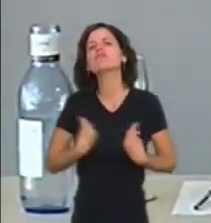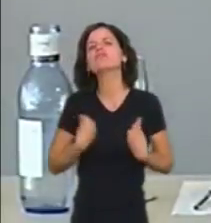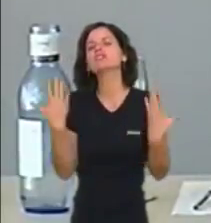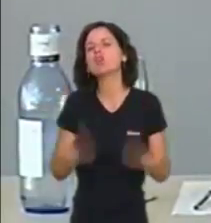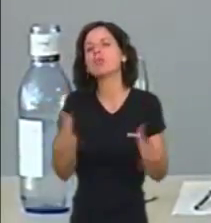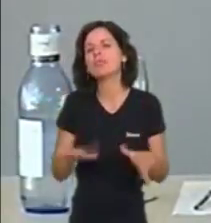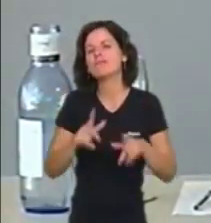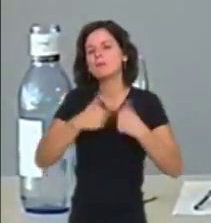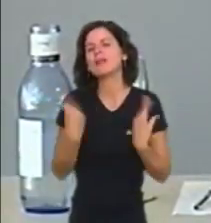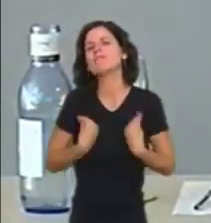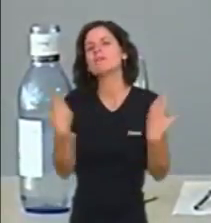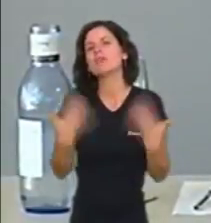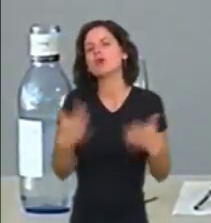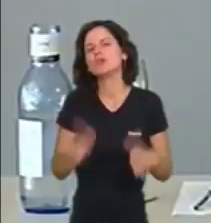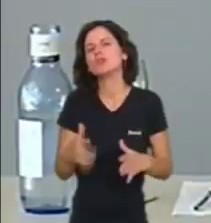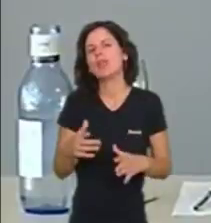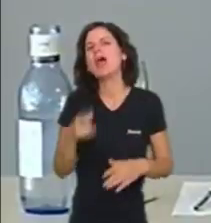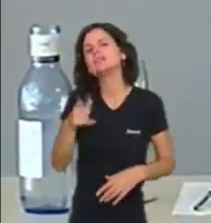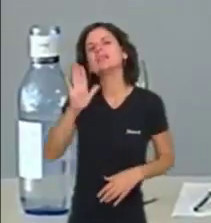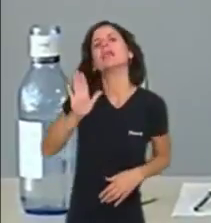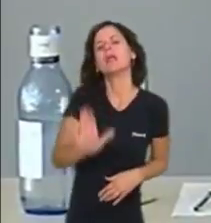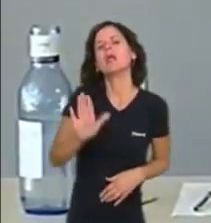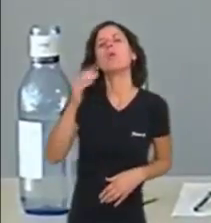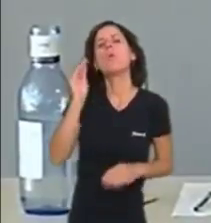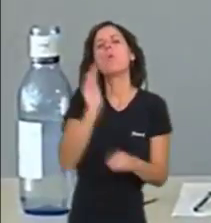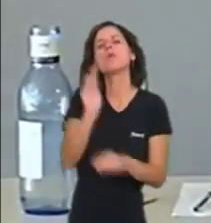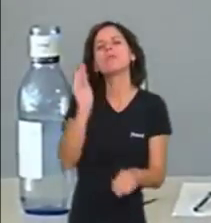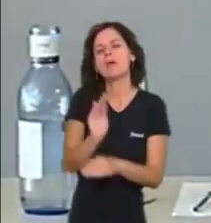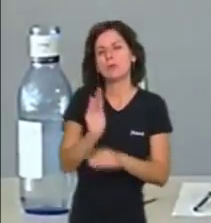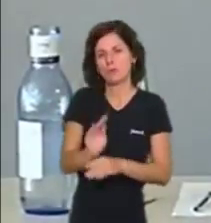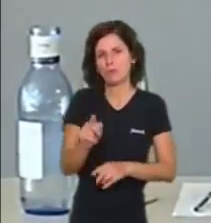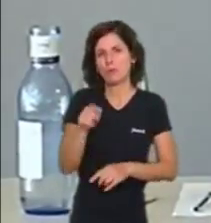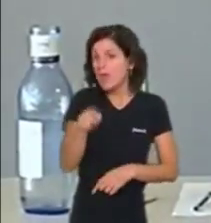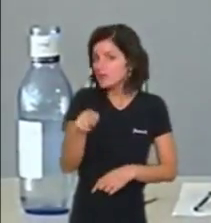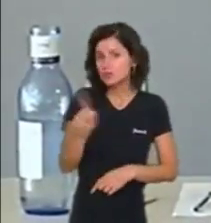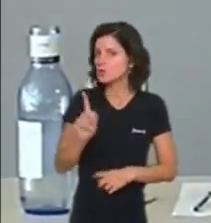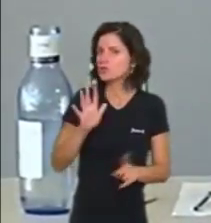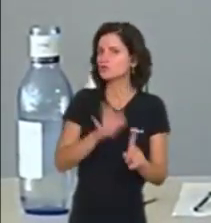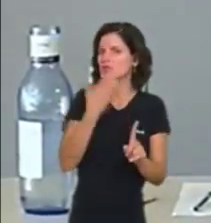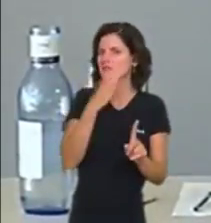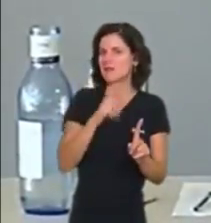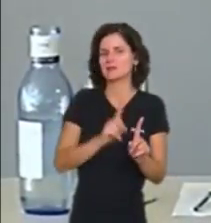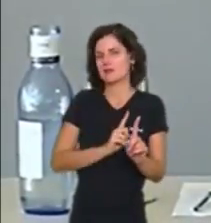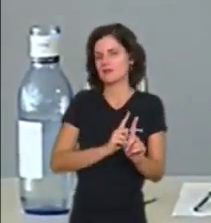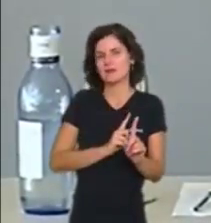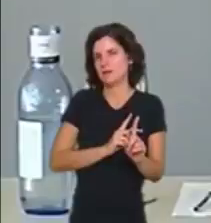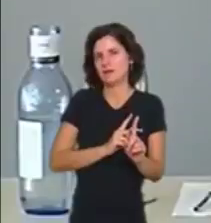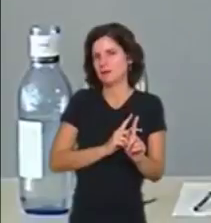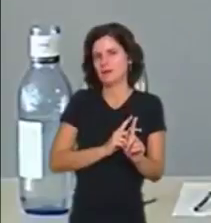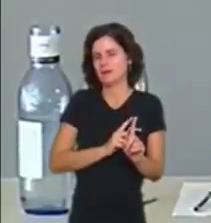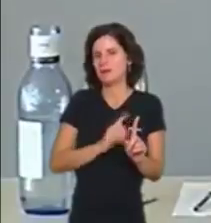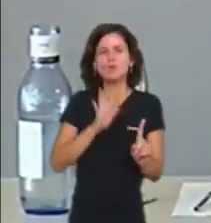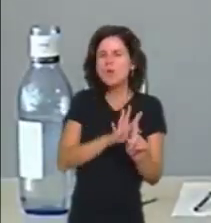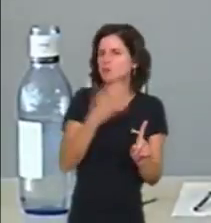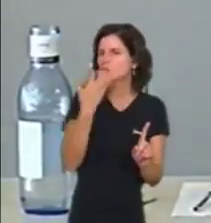família. Així és que cuidadito. I això no és un escratge, ni té